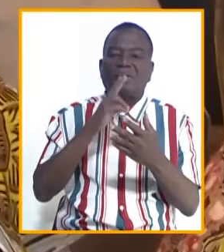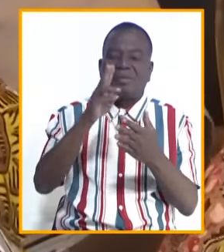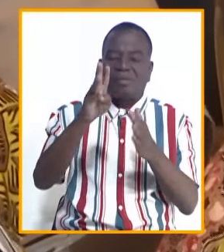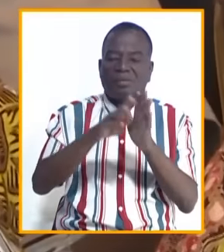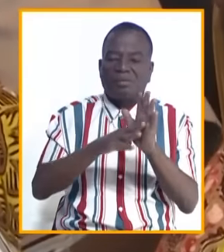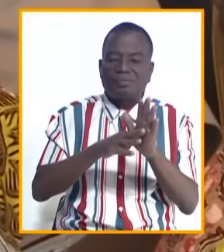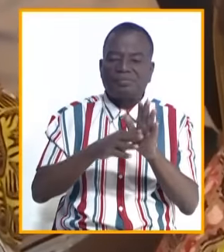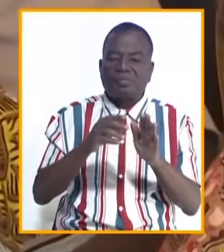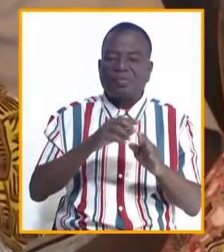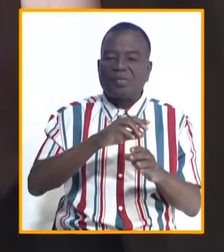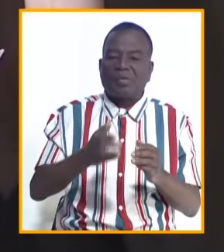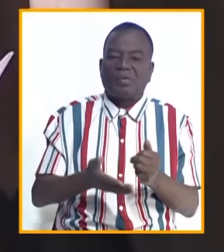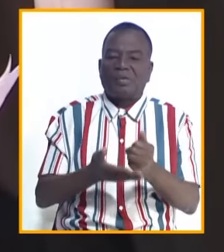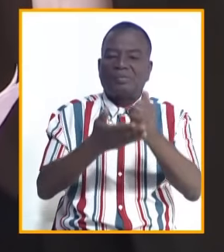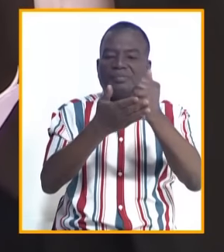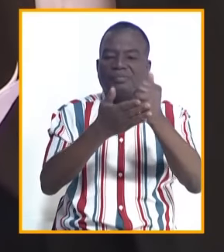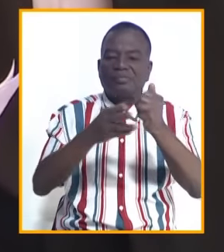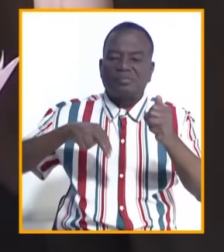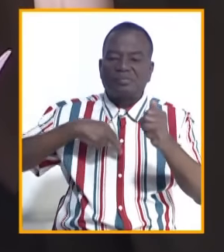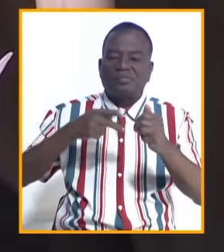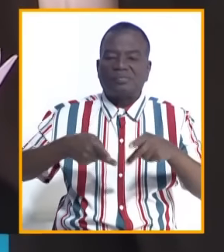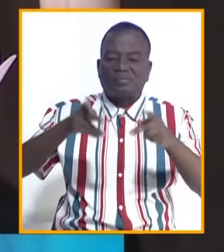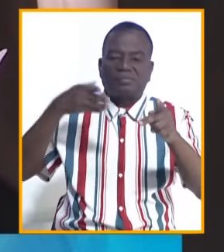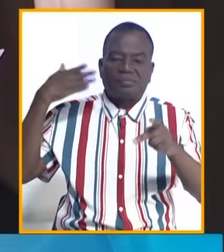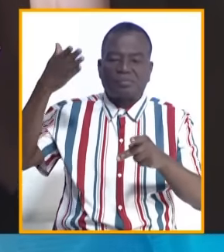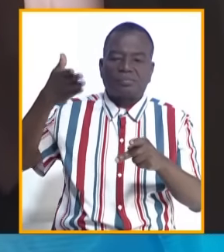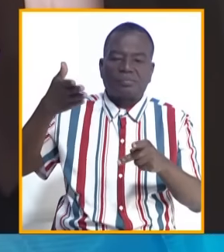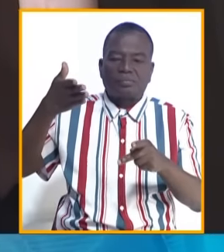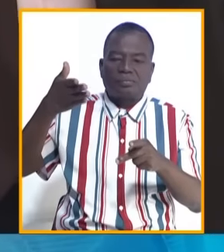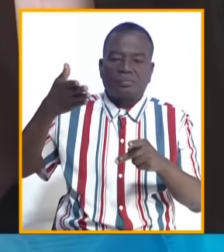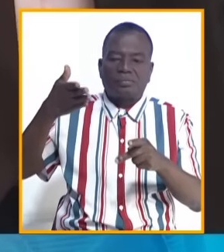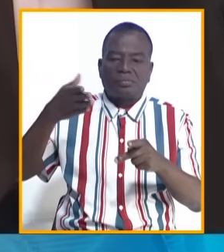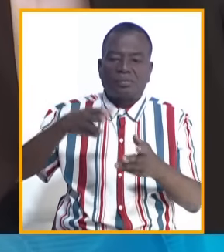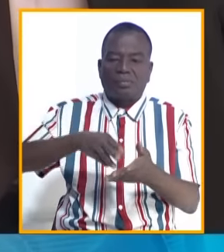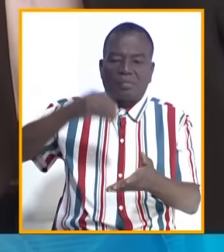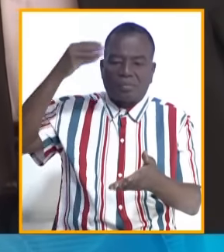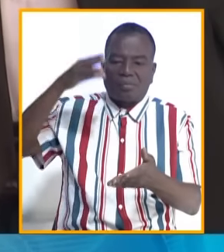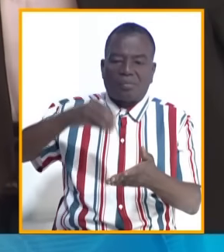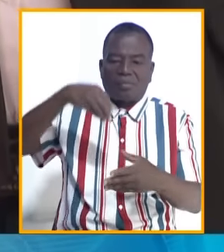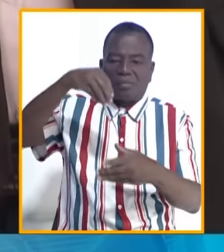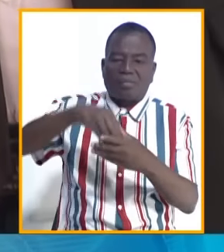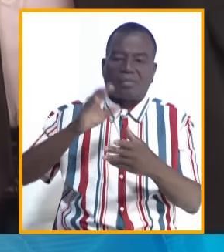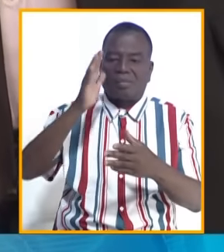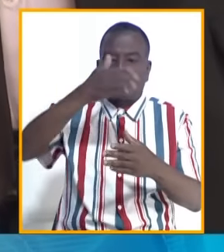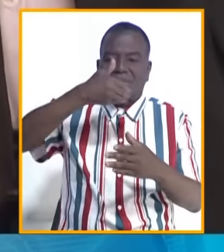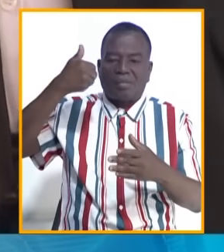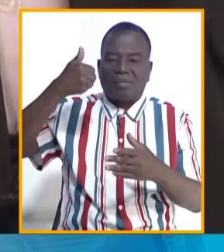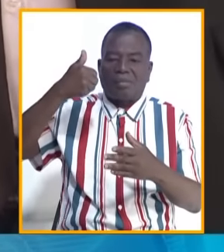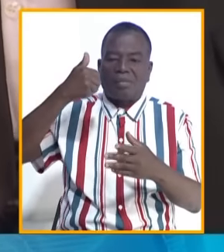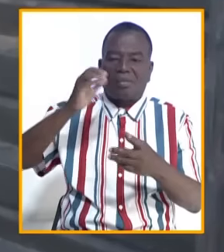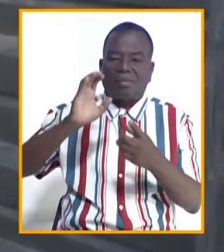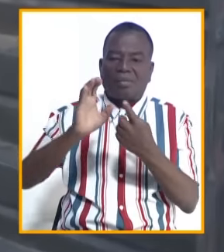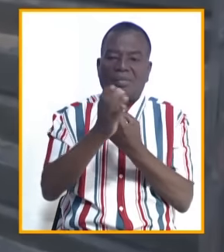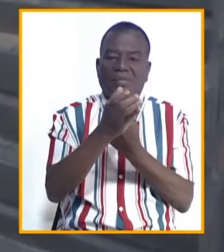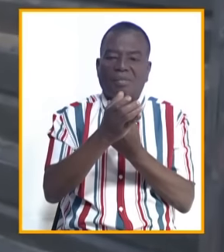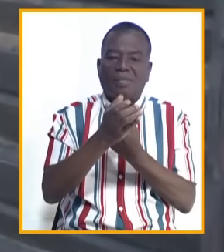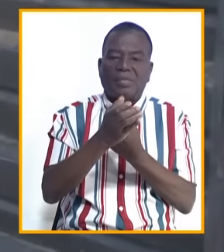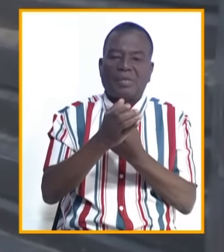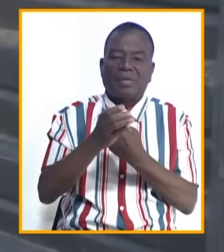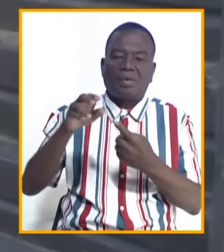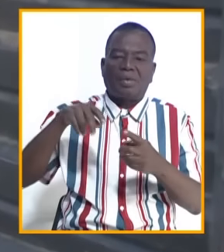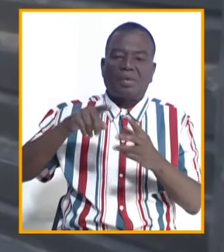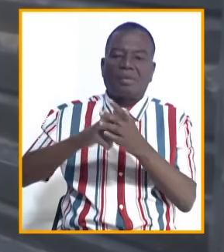Votre contribution nous permettra d'étudier dans les meilleures conditions. Depuis que nous